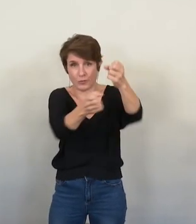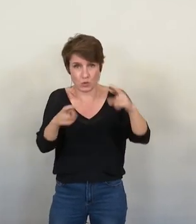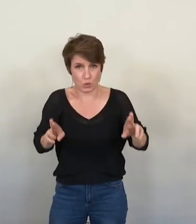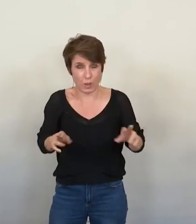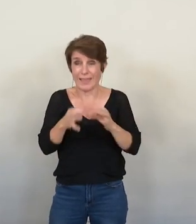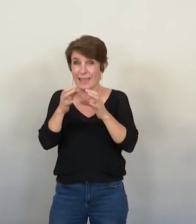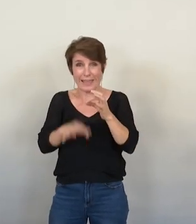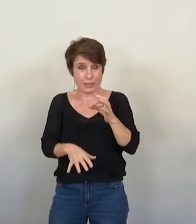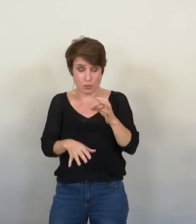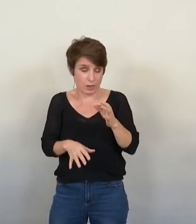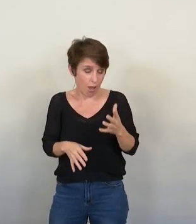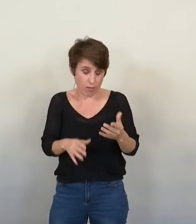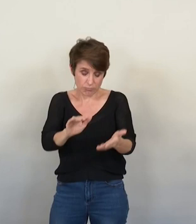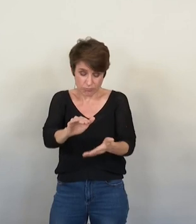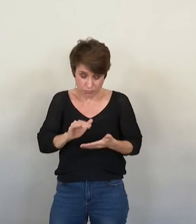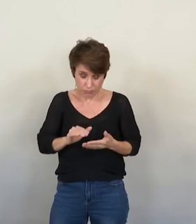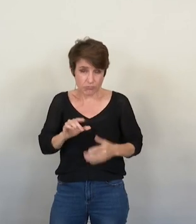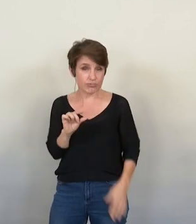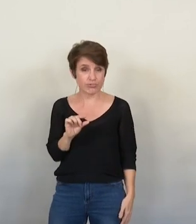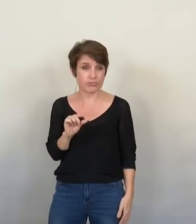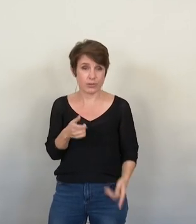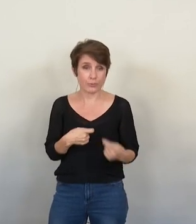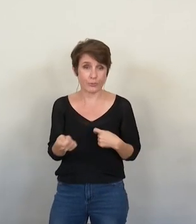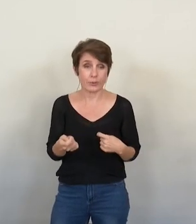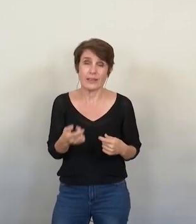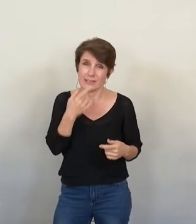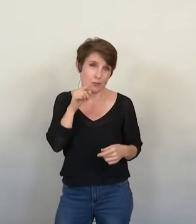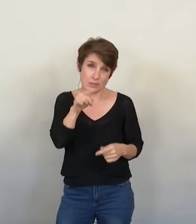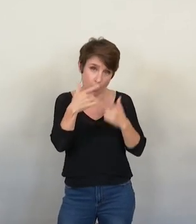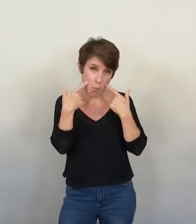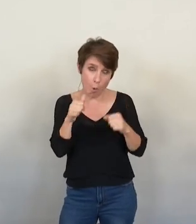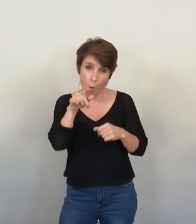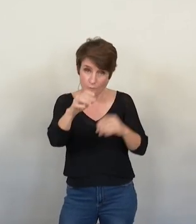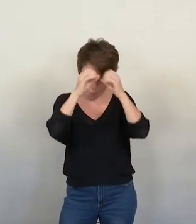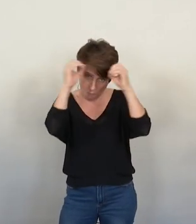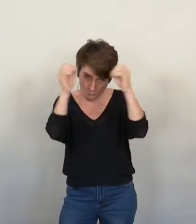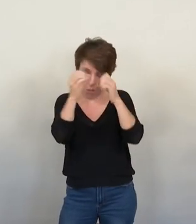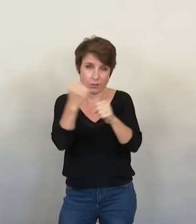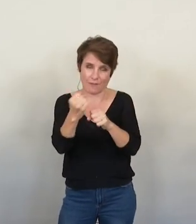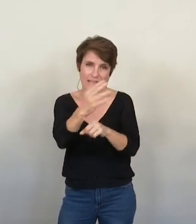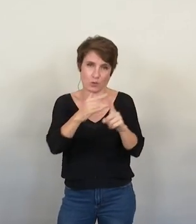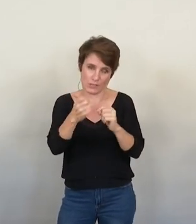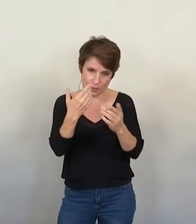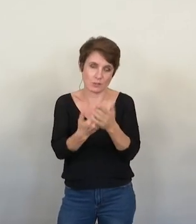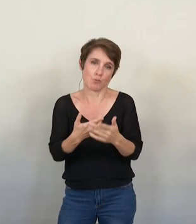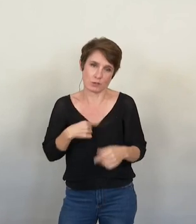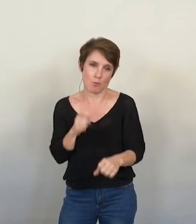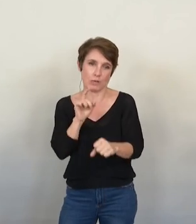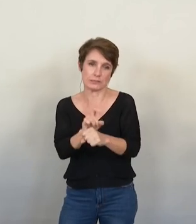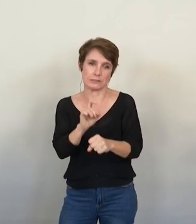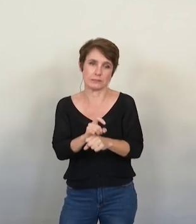arrivent sont dépassés voilà et donc là on voit bien la votre méconnaissance du travail social et c'est bien ça que je dénonce